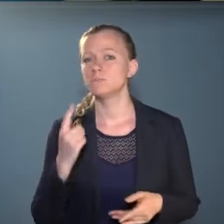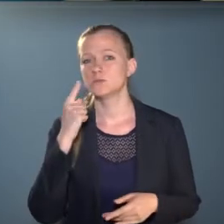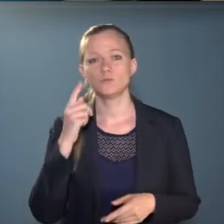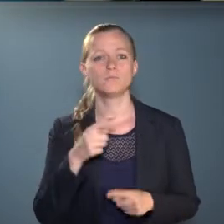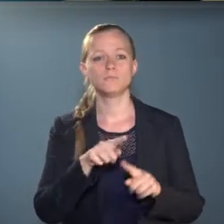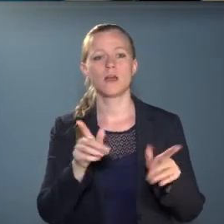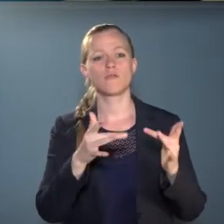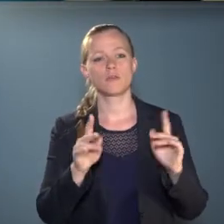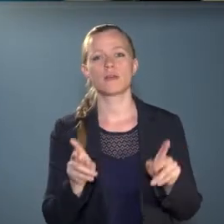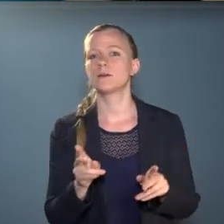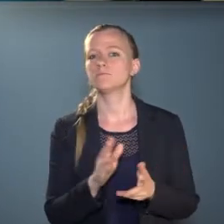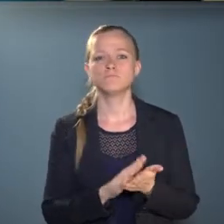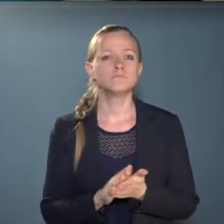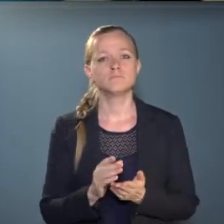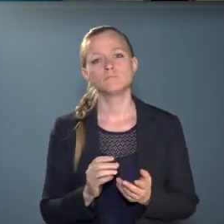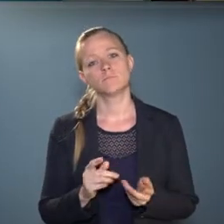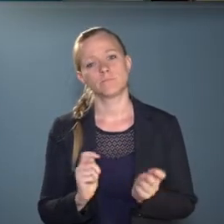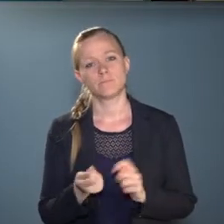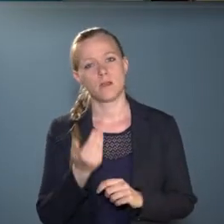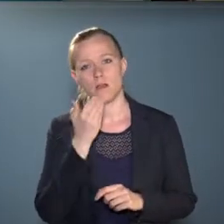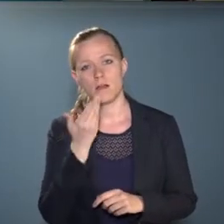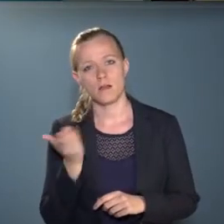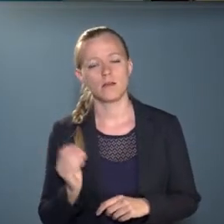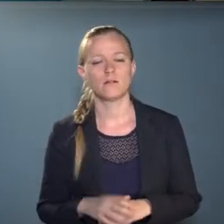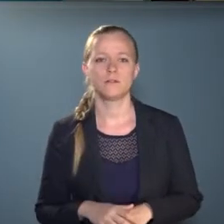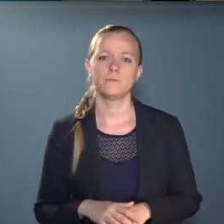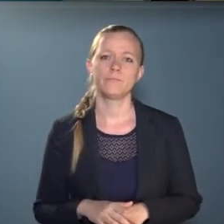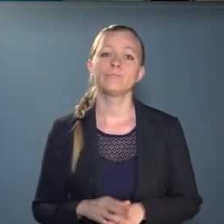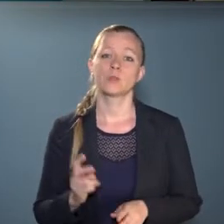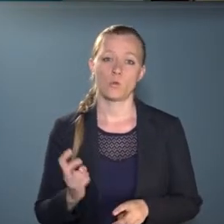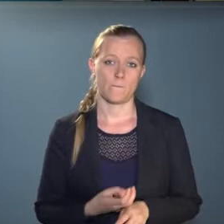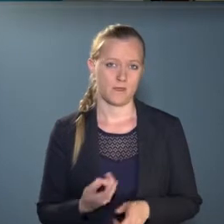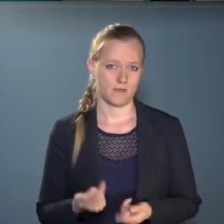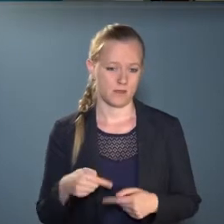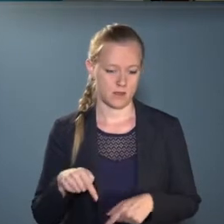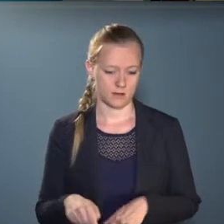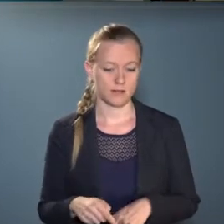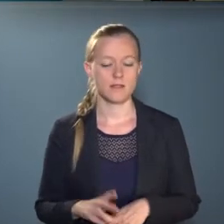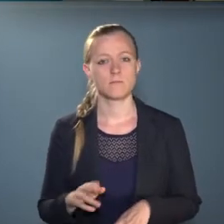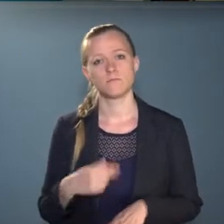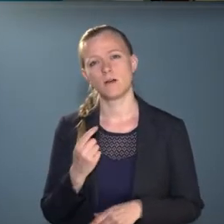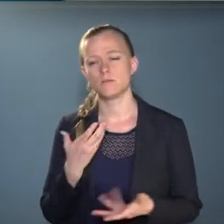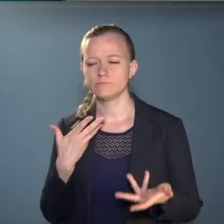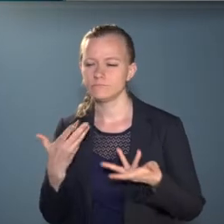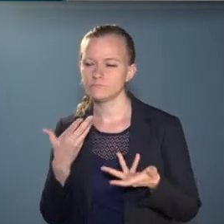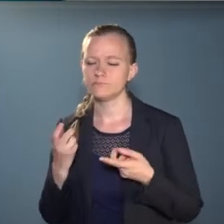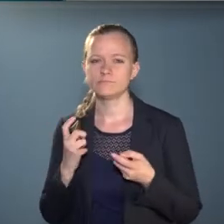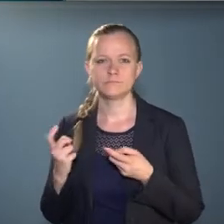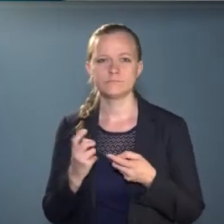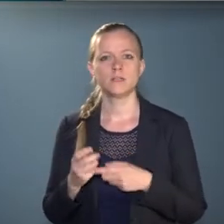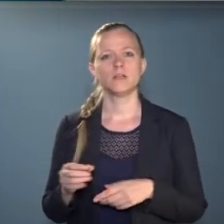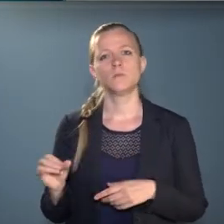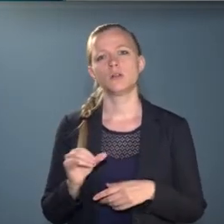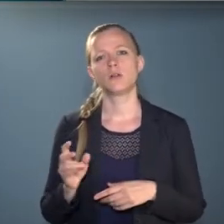tud máshol is mozdulnak az önkormányzatok? Kőbányán kezdtük, majd megvitattuk ezt a Budapesti